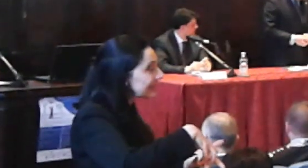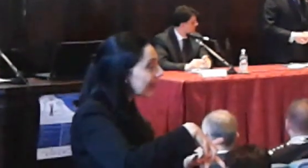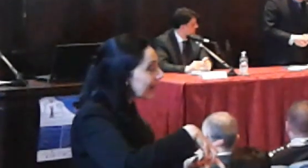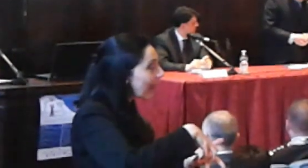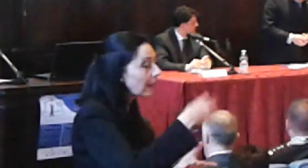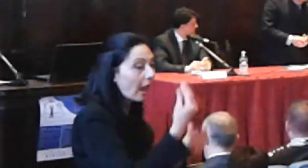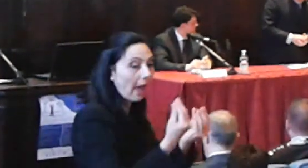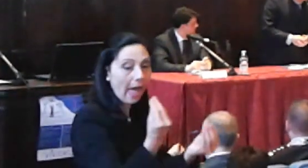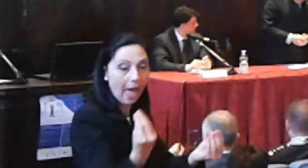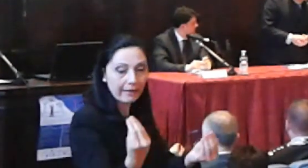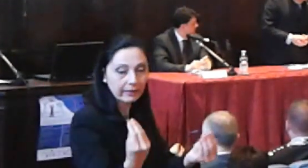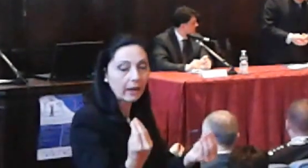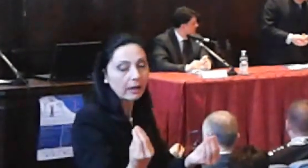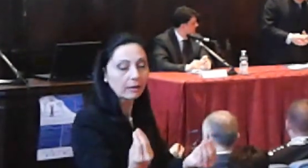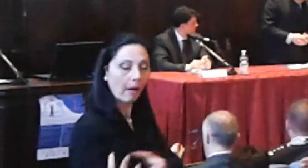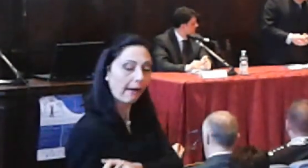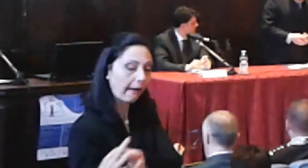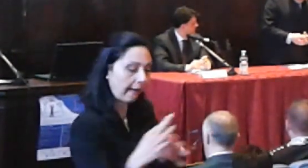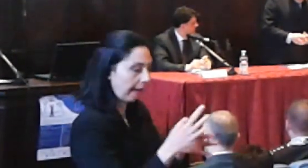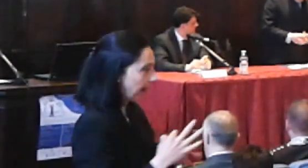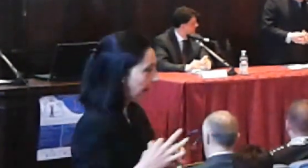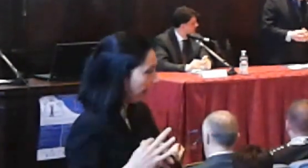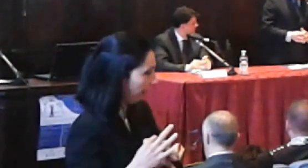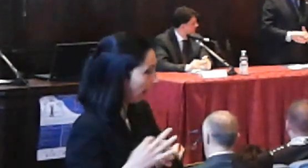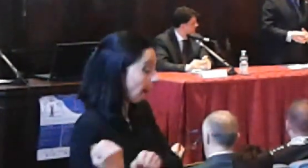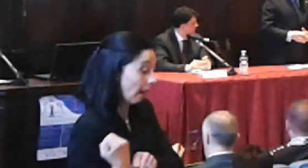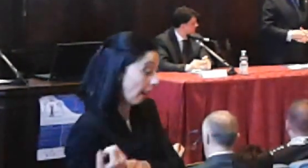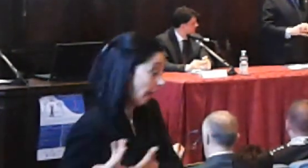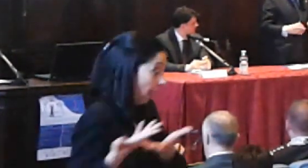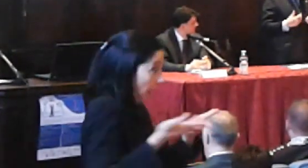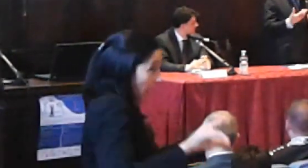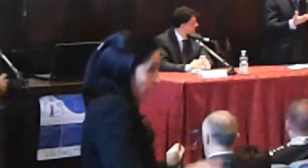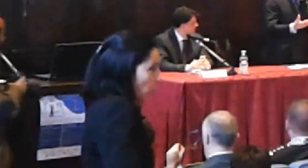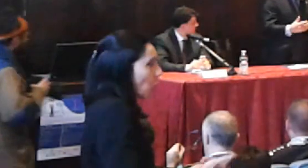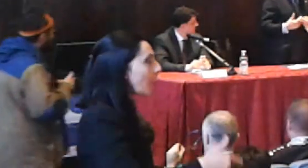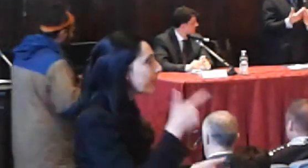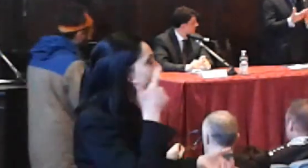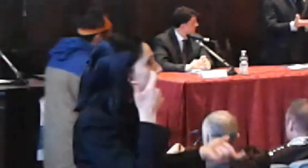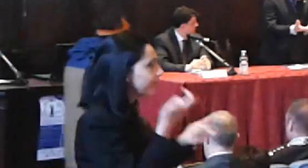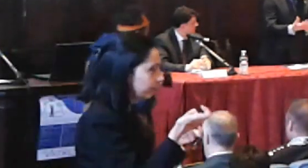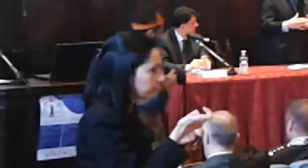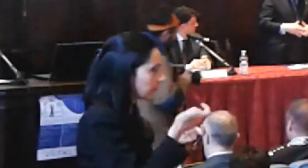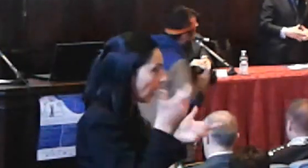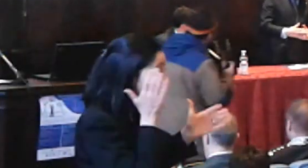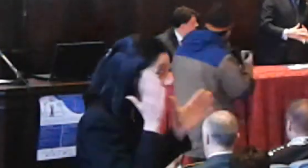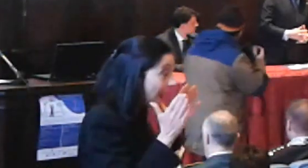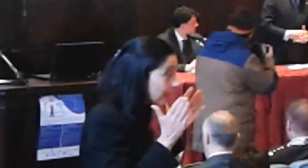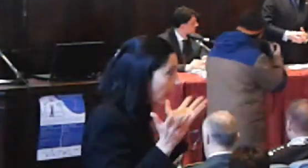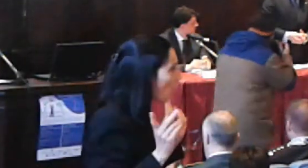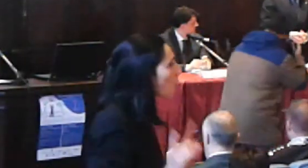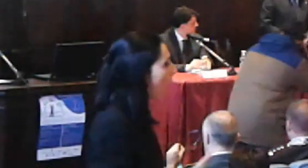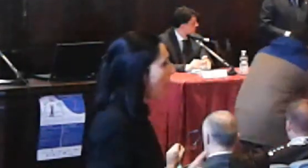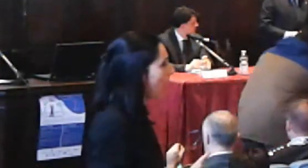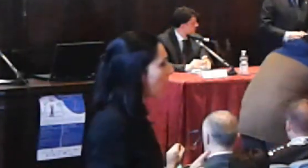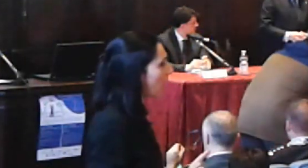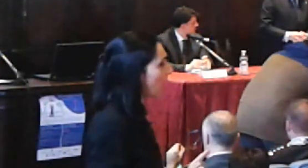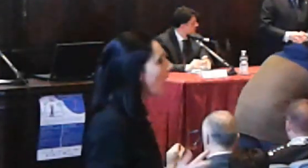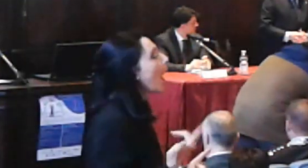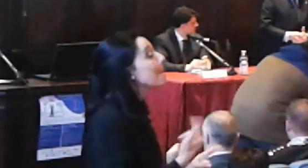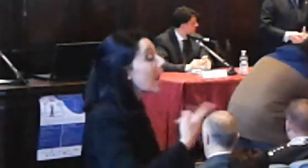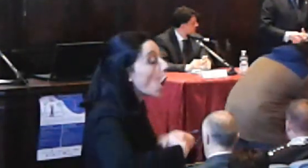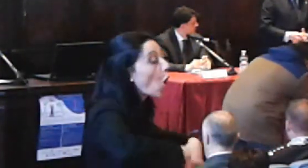coinvolti, per rendere, come dire, maggiore attenzione, per dare maggiore attenzione al convegno